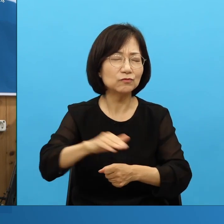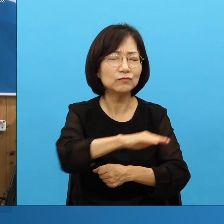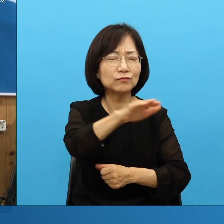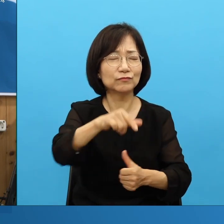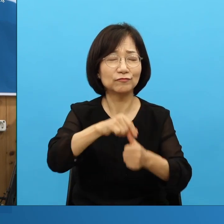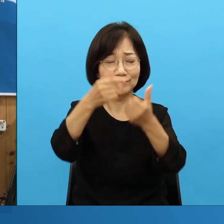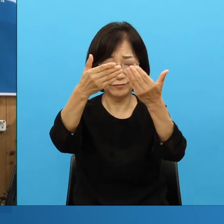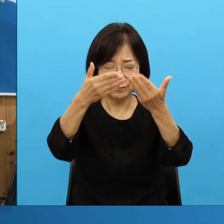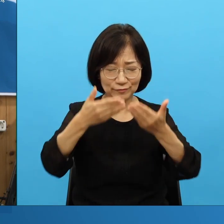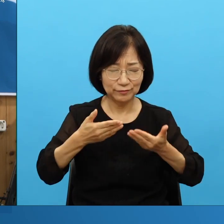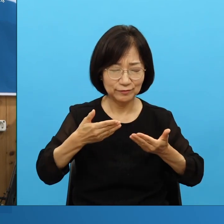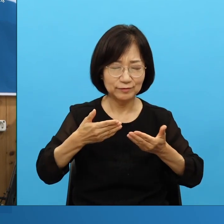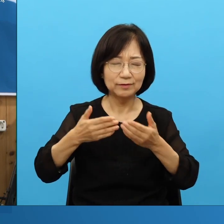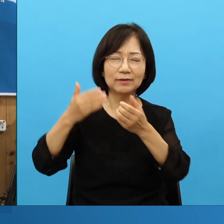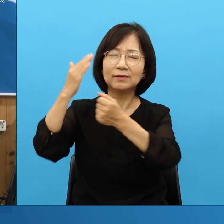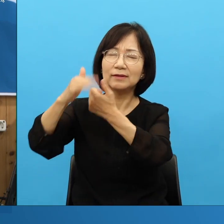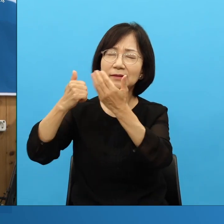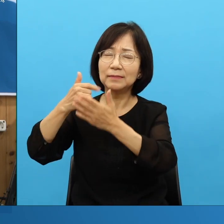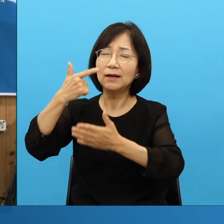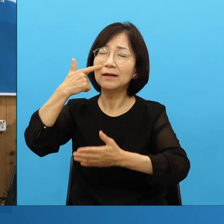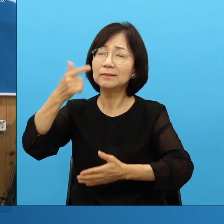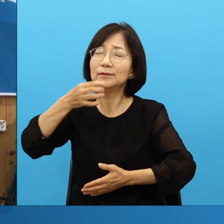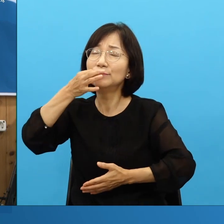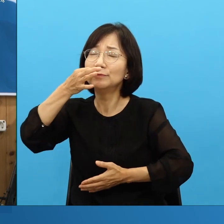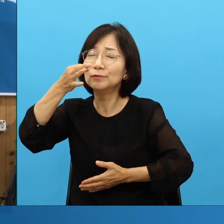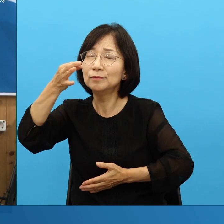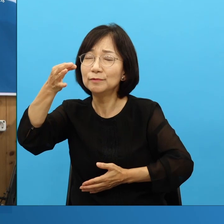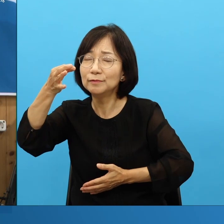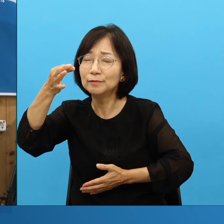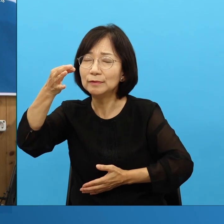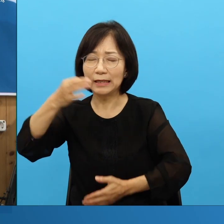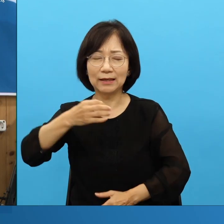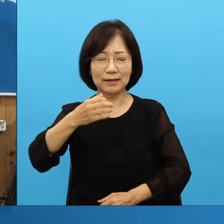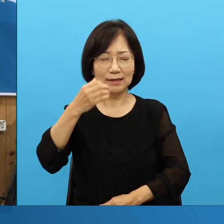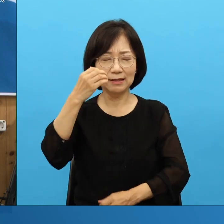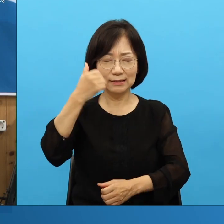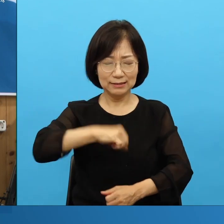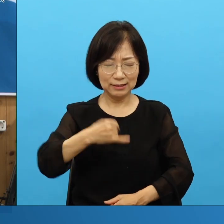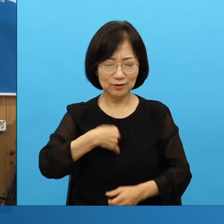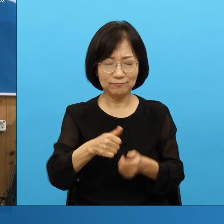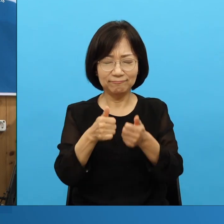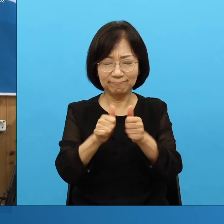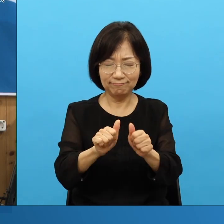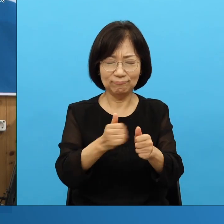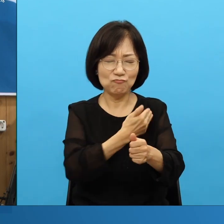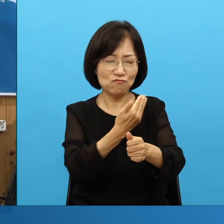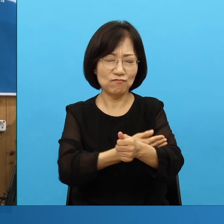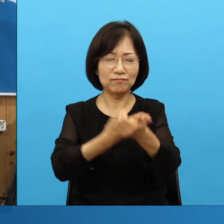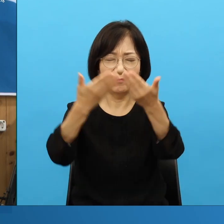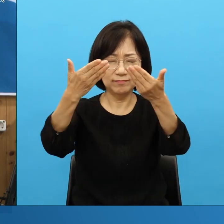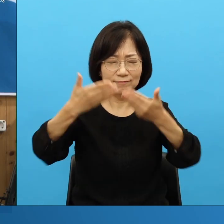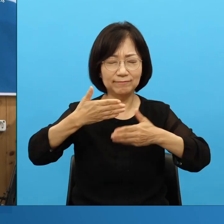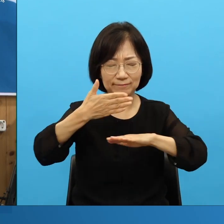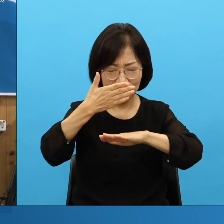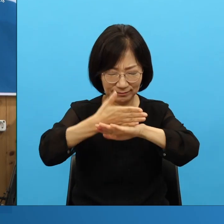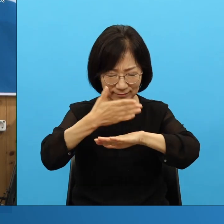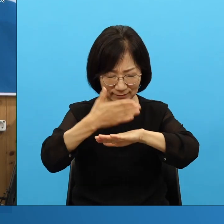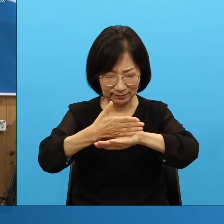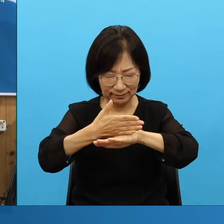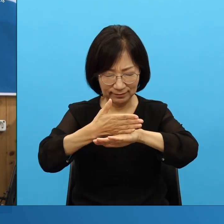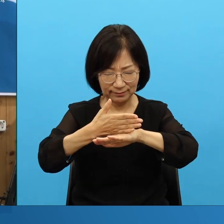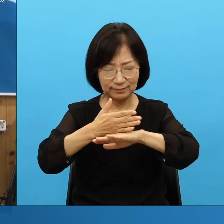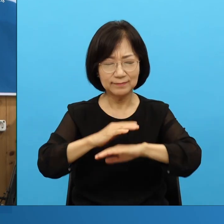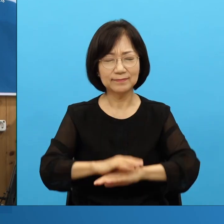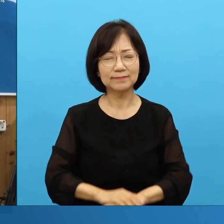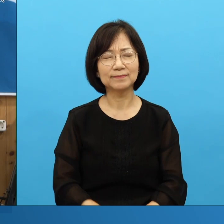하나님을 아버지라 부를 수 있는 신분과 근세를 주심을 감사합니다. Thank you for redeeming us through the love of Jesus who took upon the cross and giving